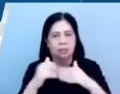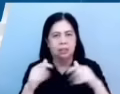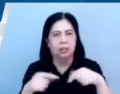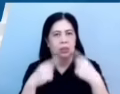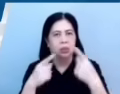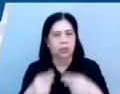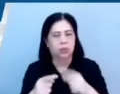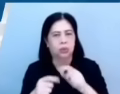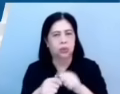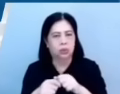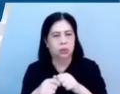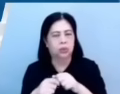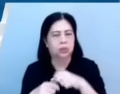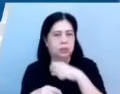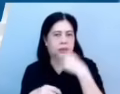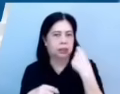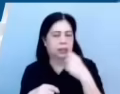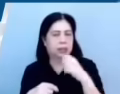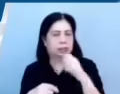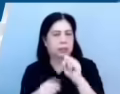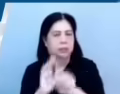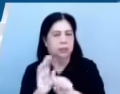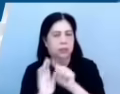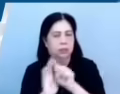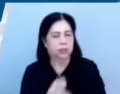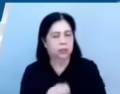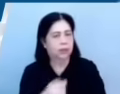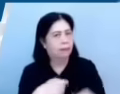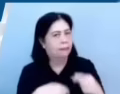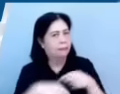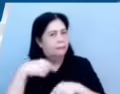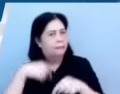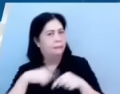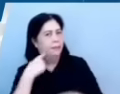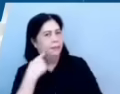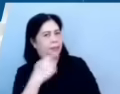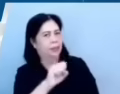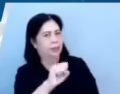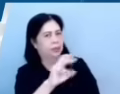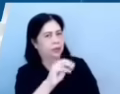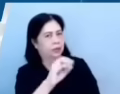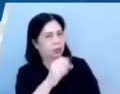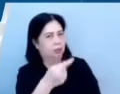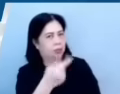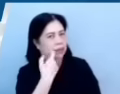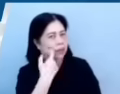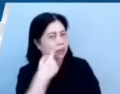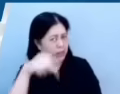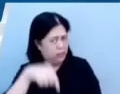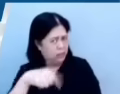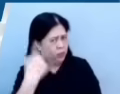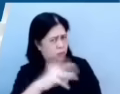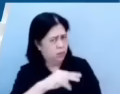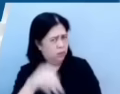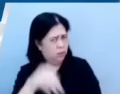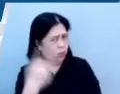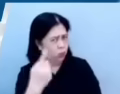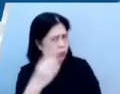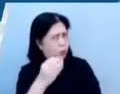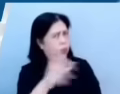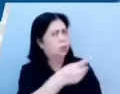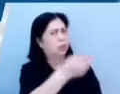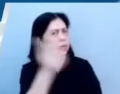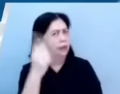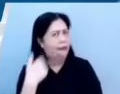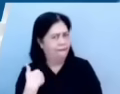neutral season. Okay, balikan ko lang po yung smog na naranasan natin na kanina. Dito lang po ba yan sa Metro Manila naranasan o sa iba